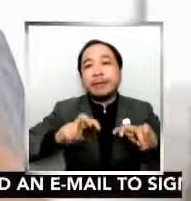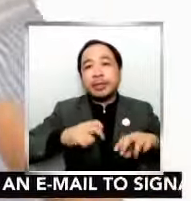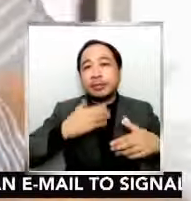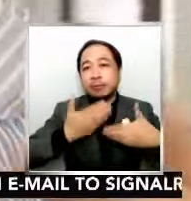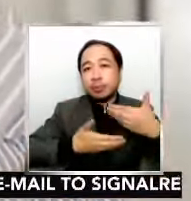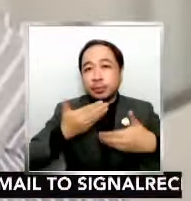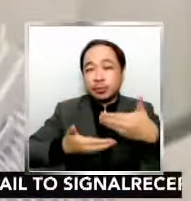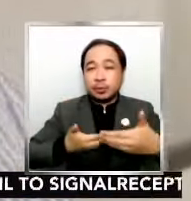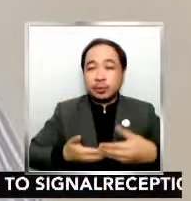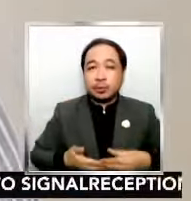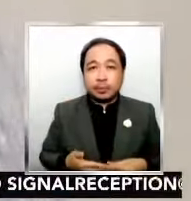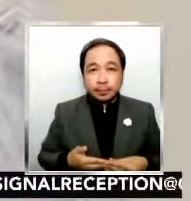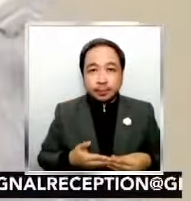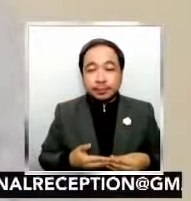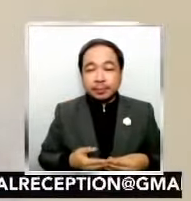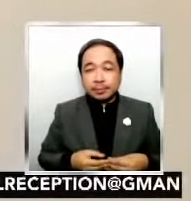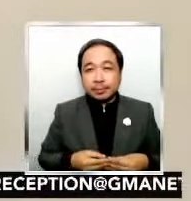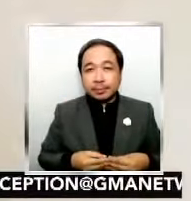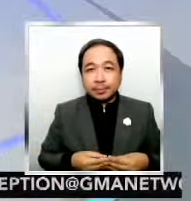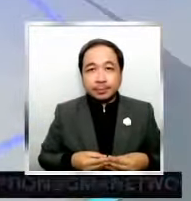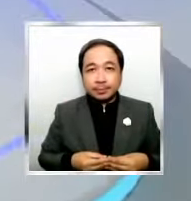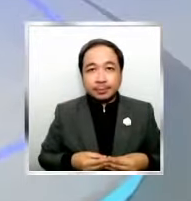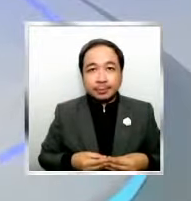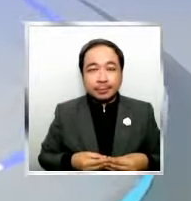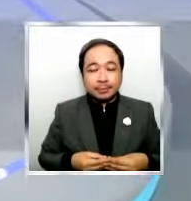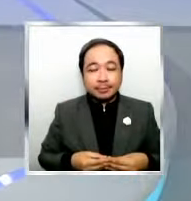na katutok, 24 oras.